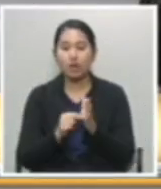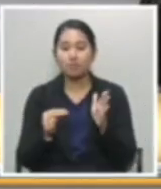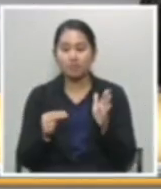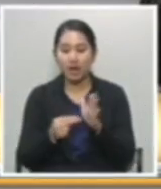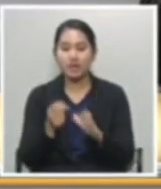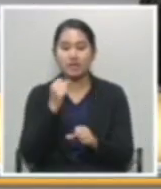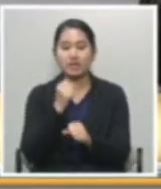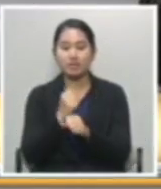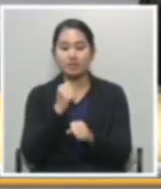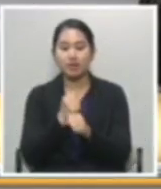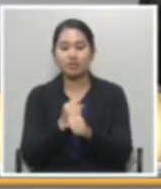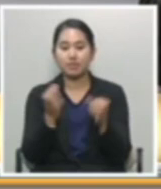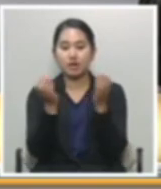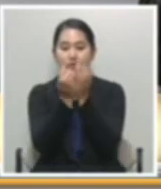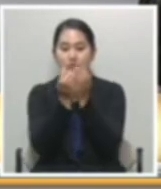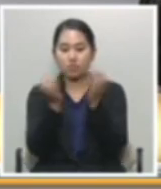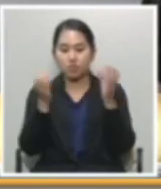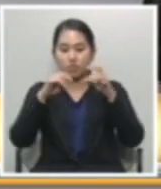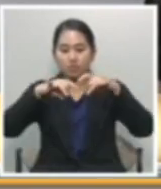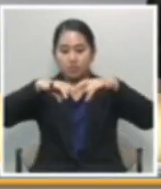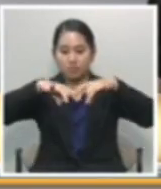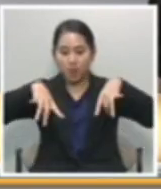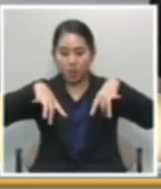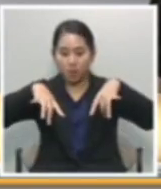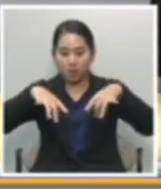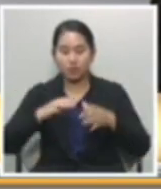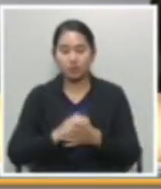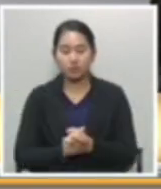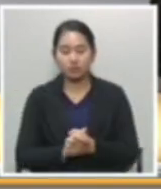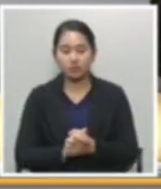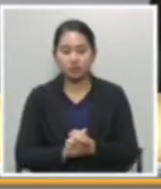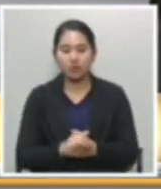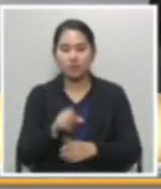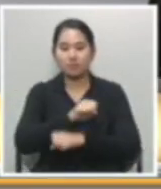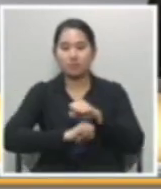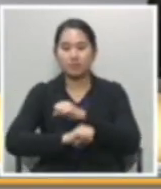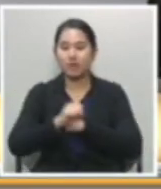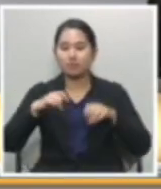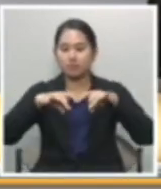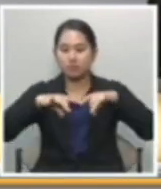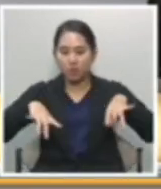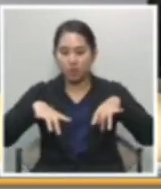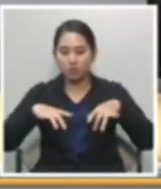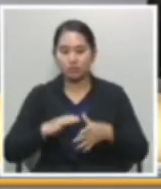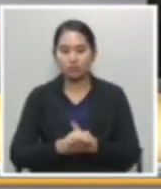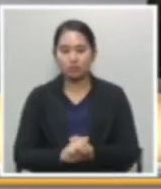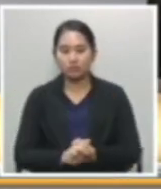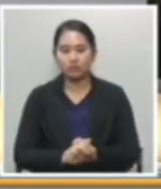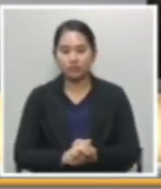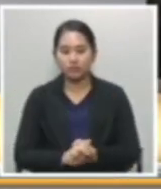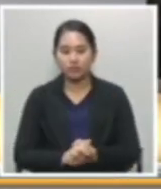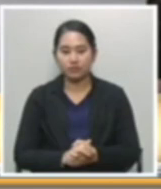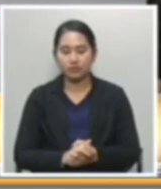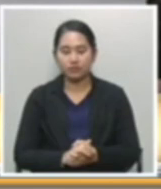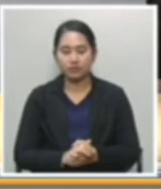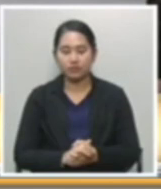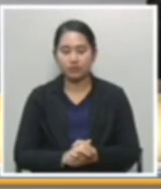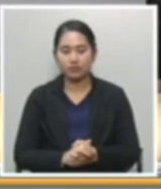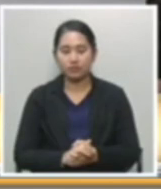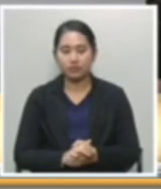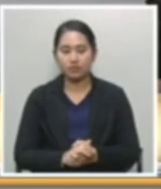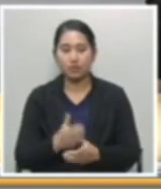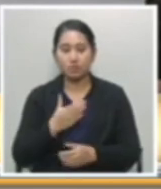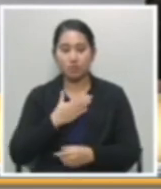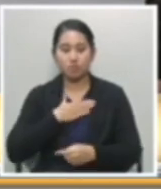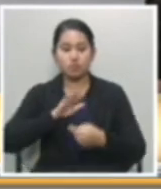ต่อรัฐธรรมนูญและอาจจะเป็นการปฏิบัติหน้าที่โดยไม่ชอบด้วยครับนะผมจะ